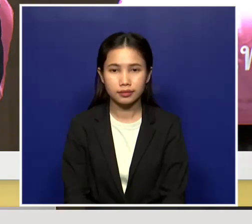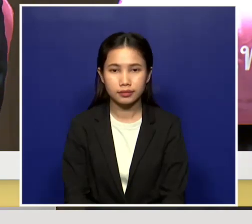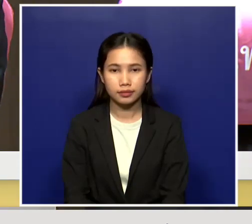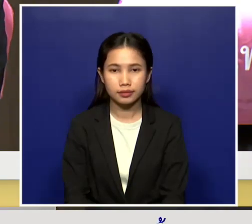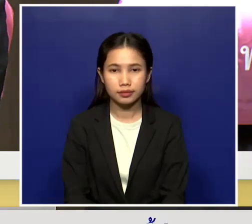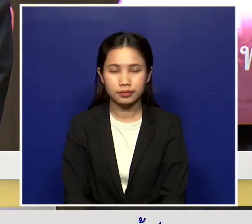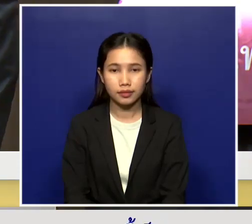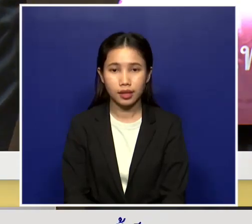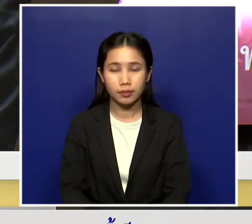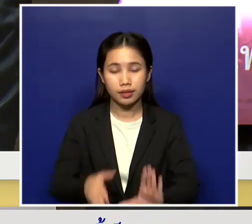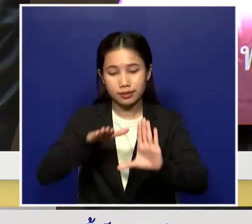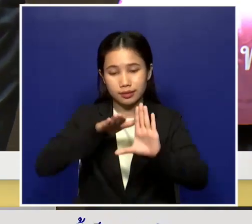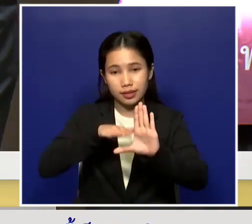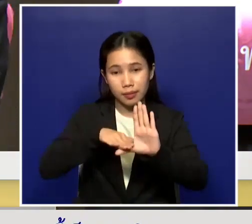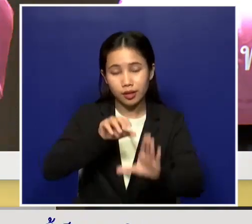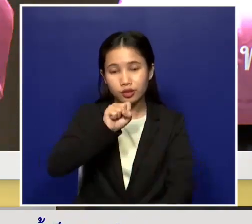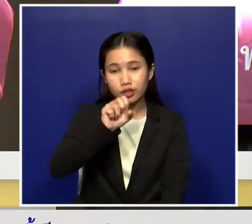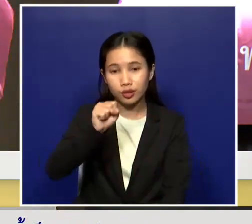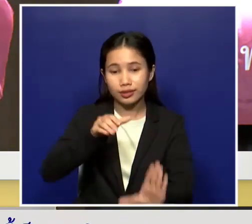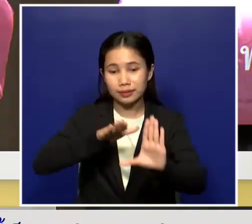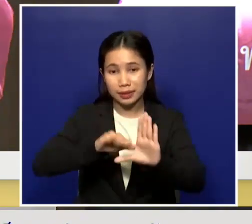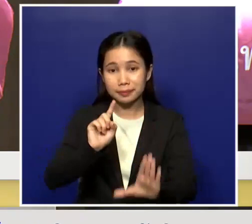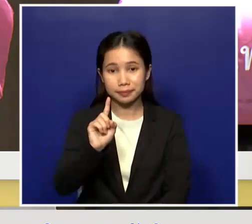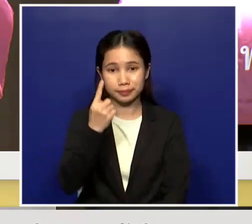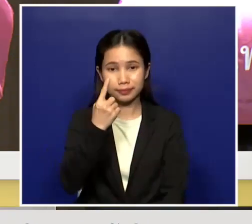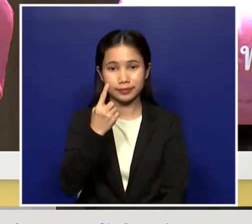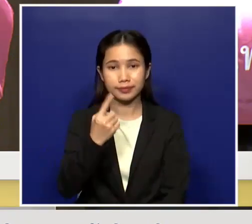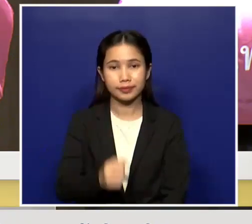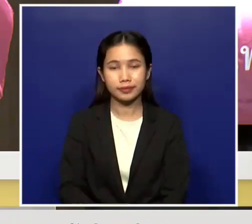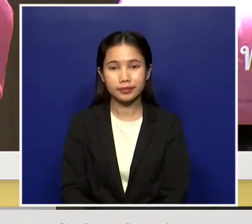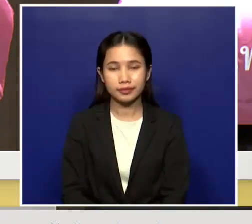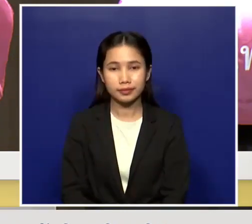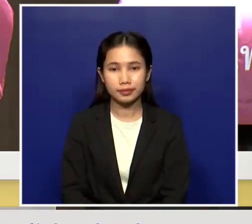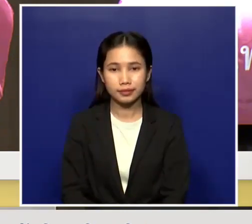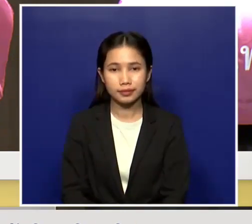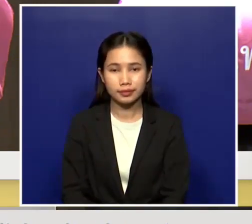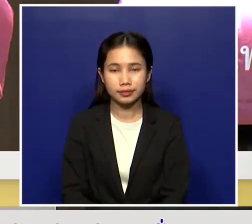เขามาลงสมัครสสอีกครั้งหนึ่งท่านประธานครับ